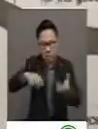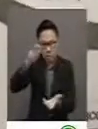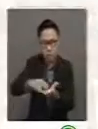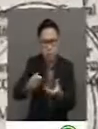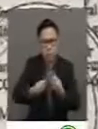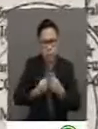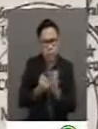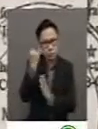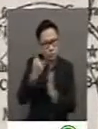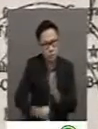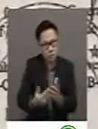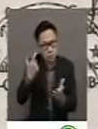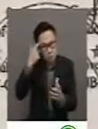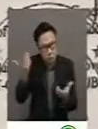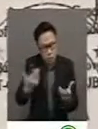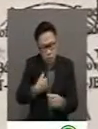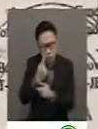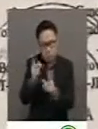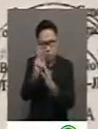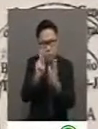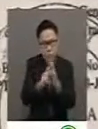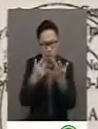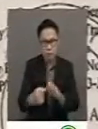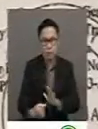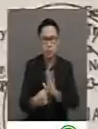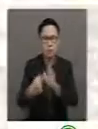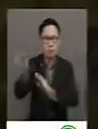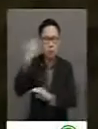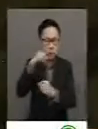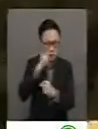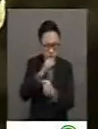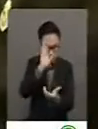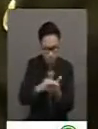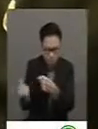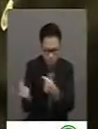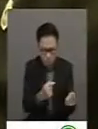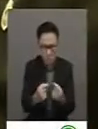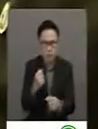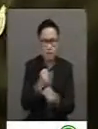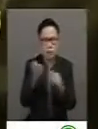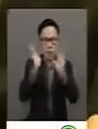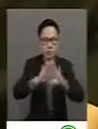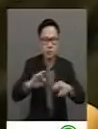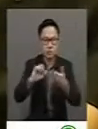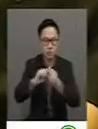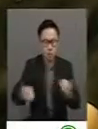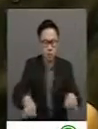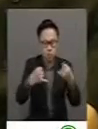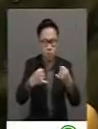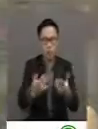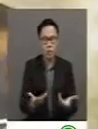ต้องหรือไม่พร้อมกับเตือนว่าคดีนี้เป็นคดีประวัติศาสตร์ที่อาจทำให้อาเซียนบาดหมาง